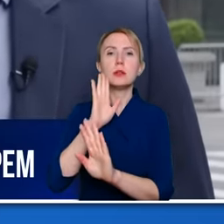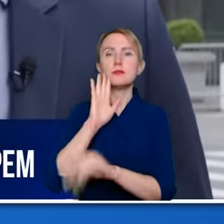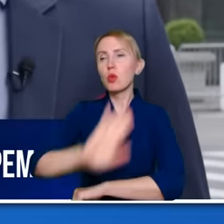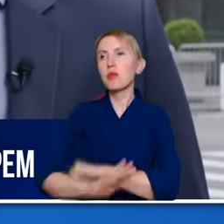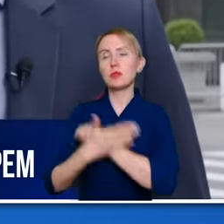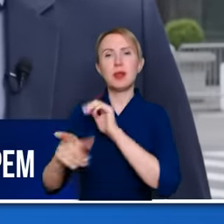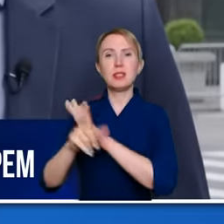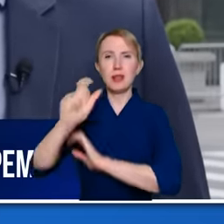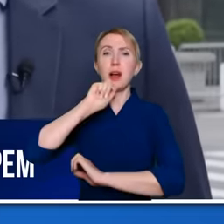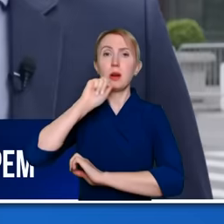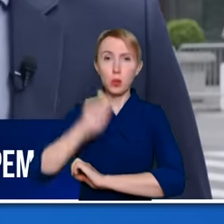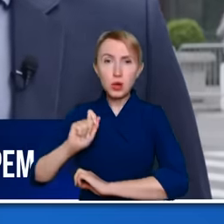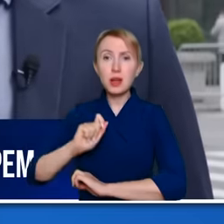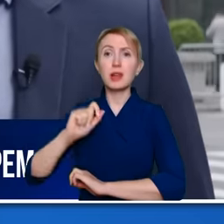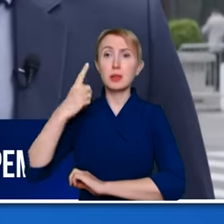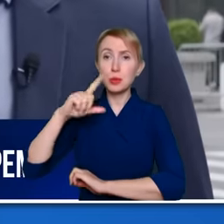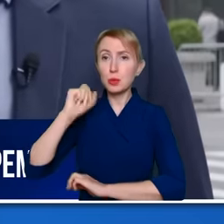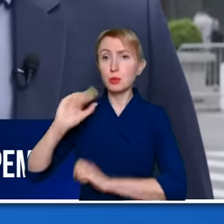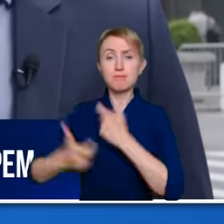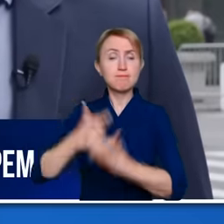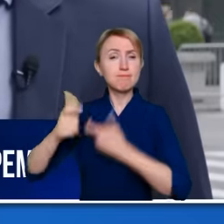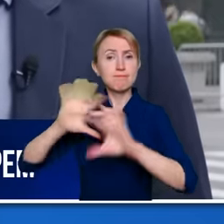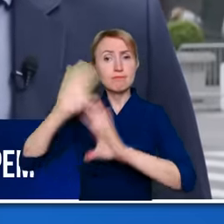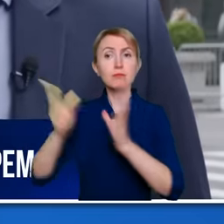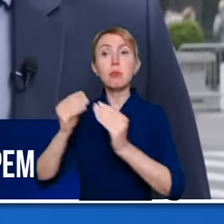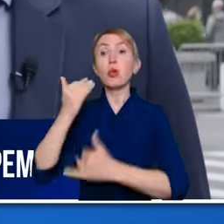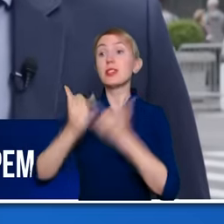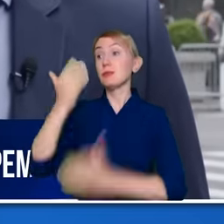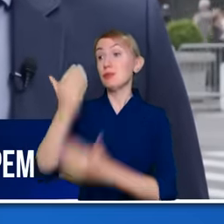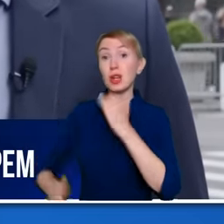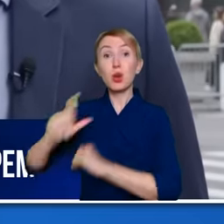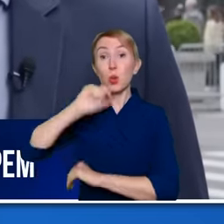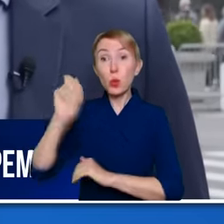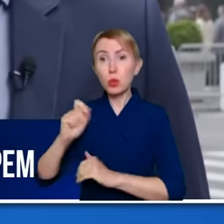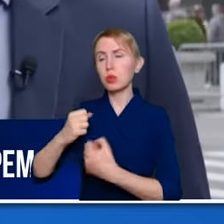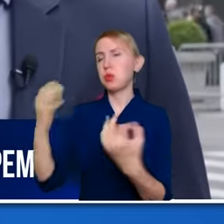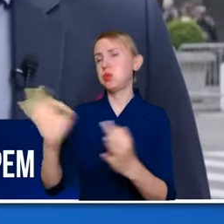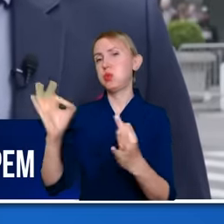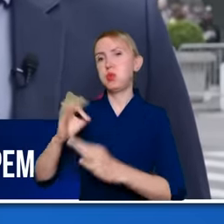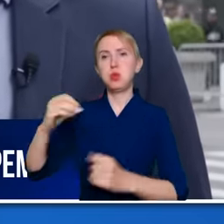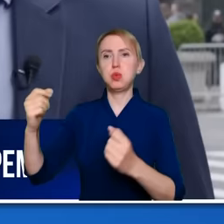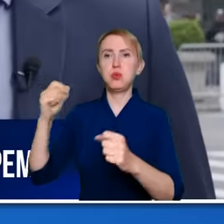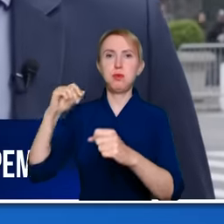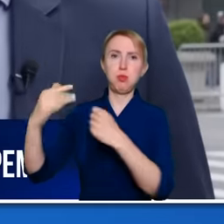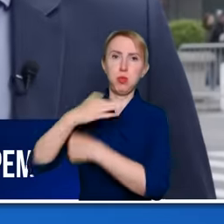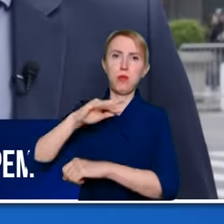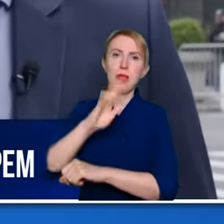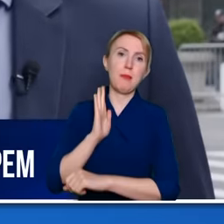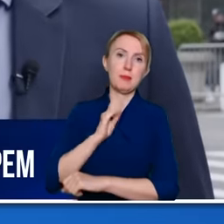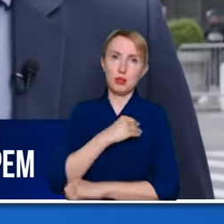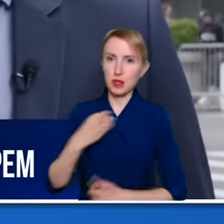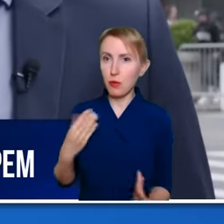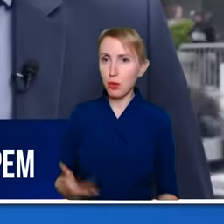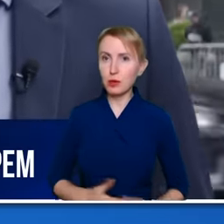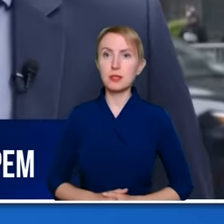dla Ukrainy, bo ewentualna przegrana Ukrainy będzie miała dramatyczne konsekwencje dla naszego bezpieczeństwa, dla